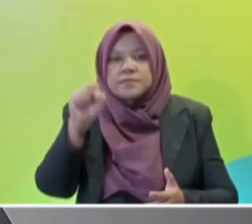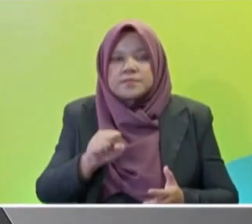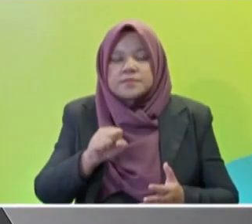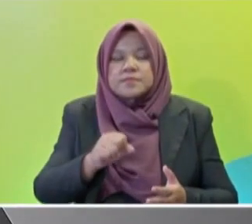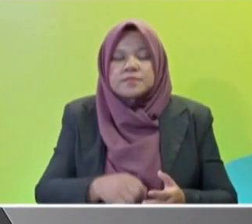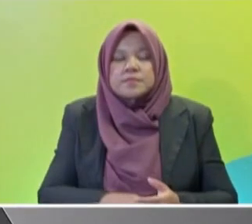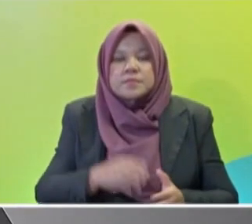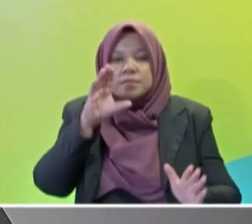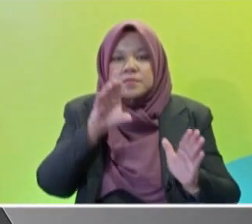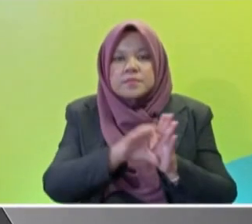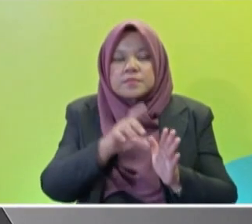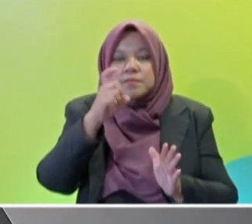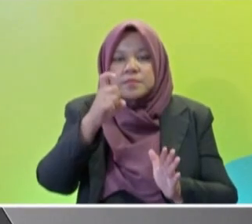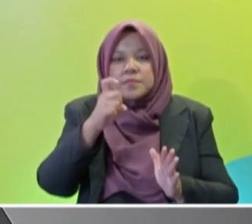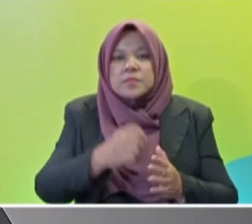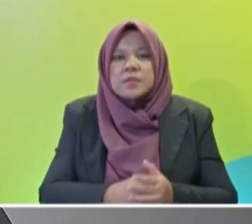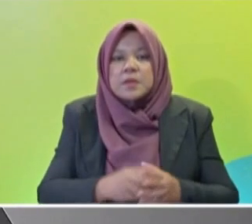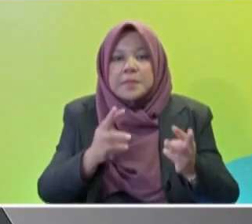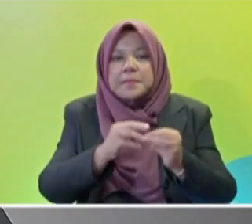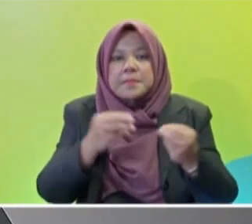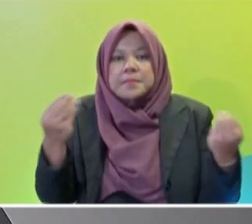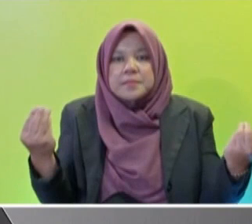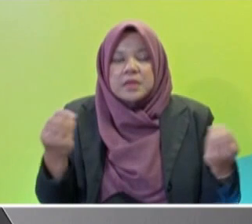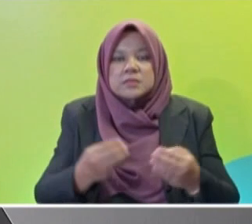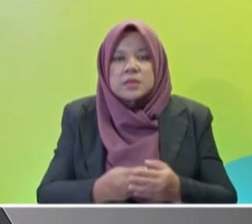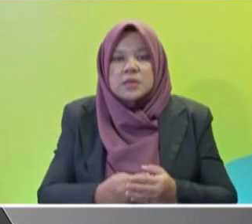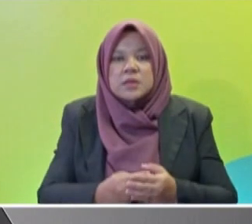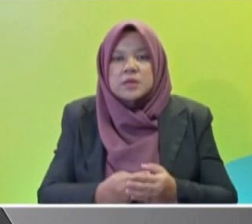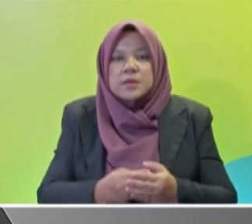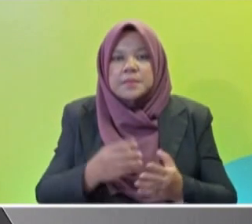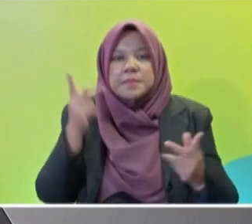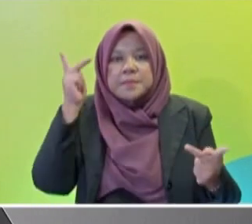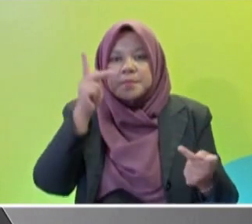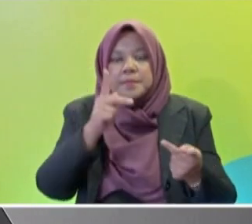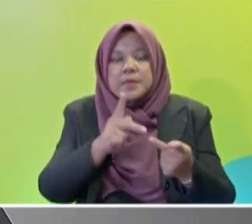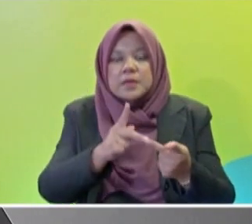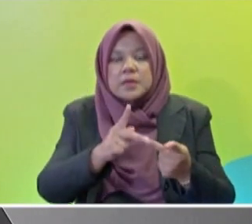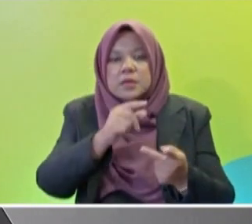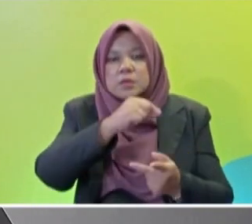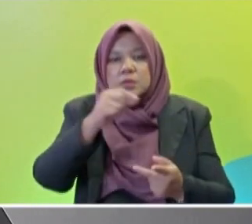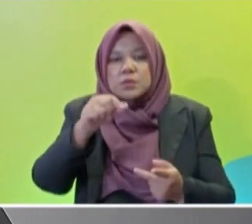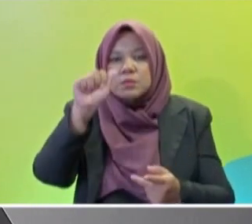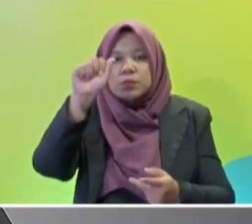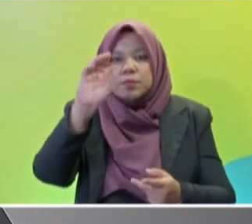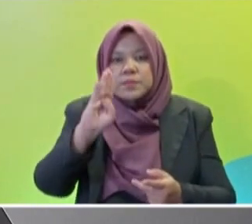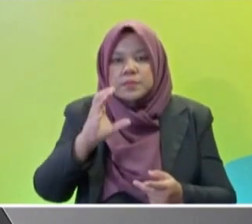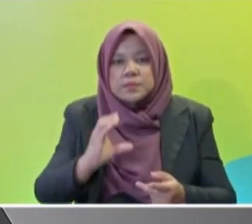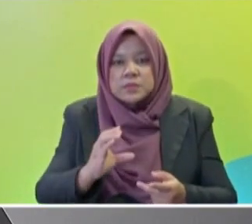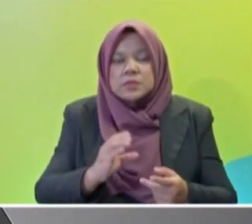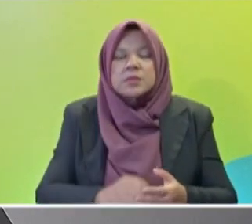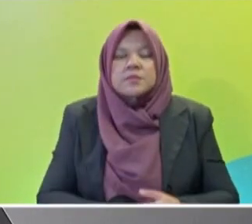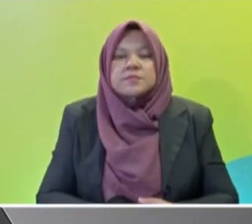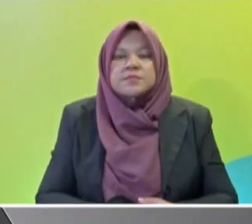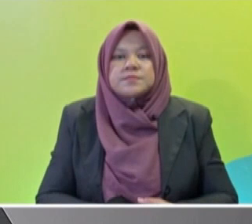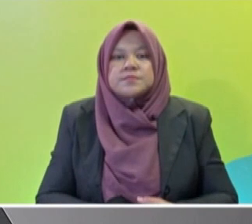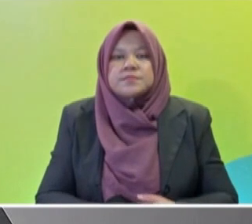bentuk majalah Oke pada menulis ABC dan d pada ruang jawaban oke